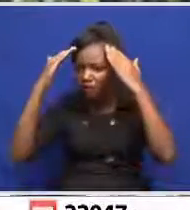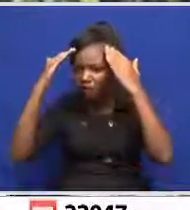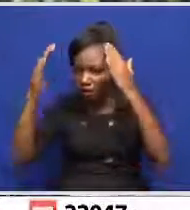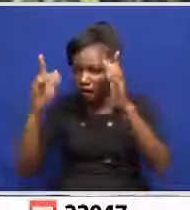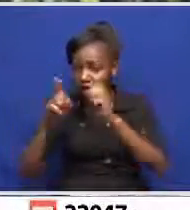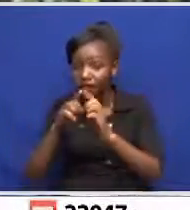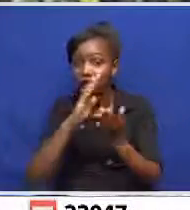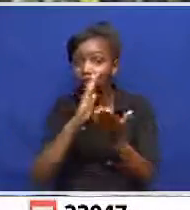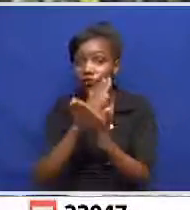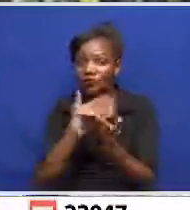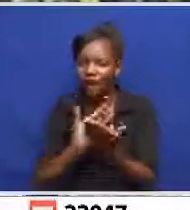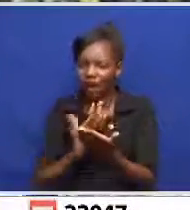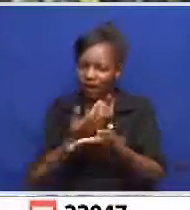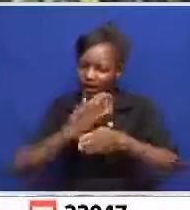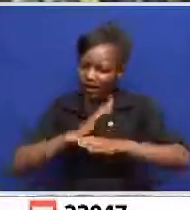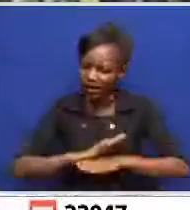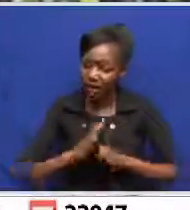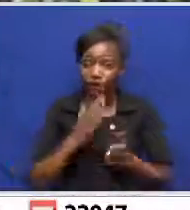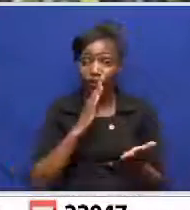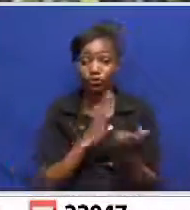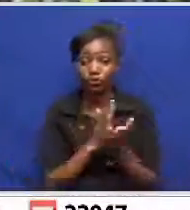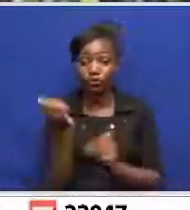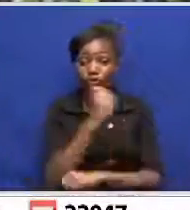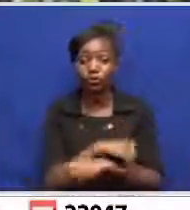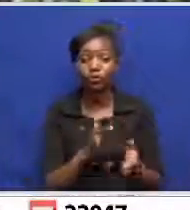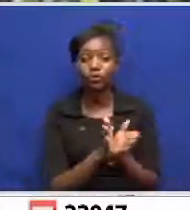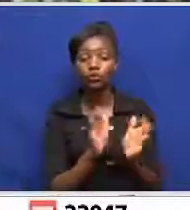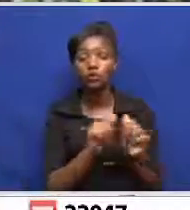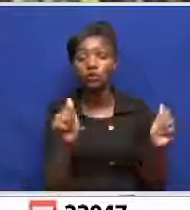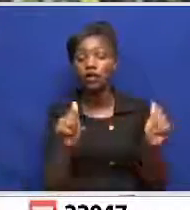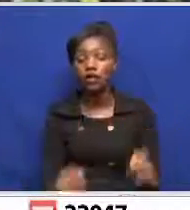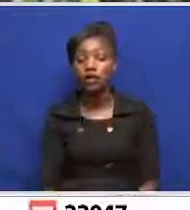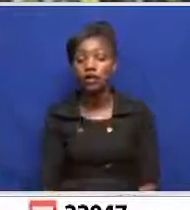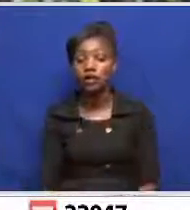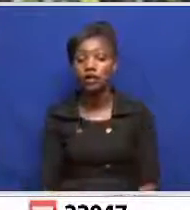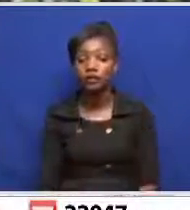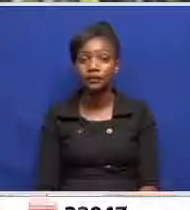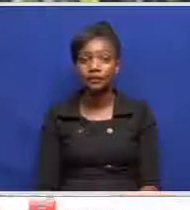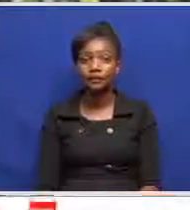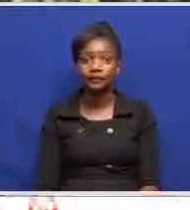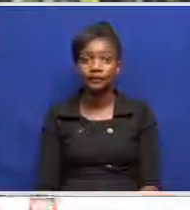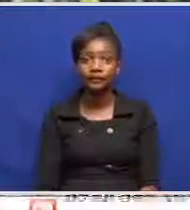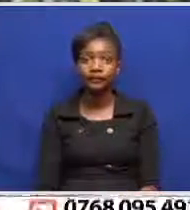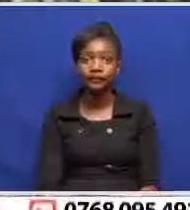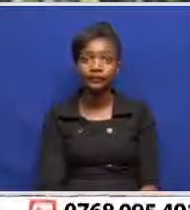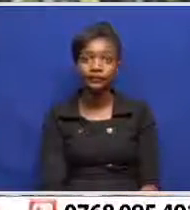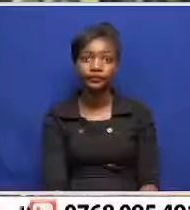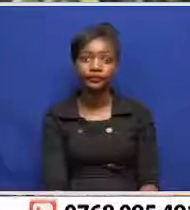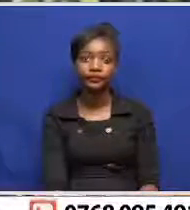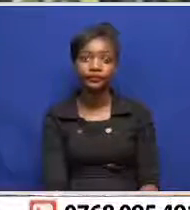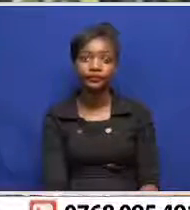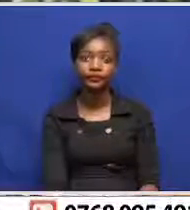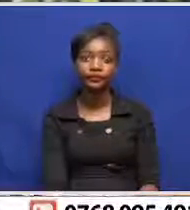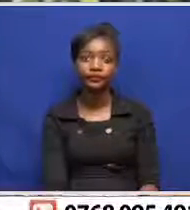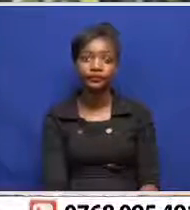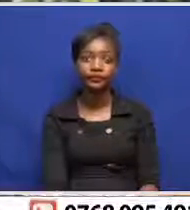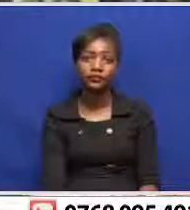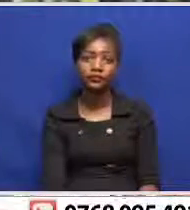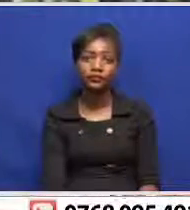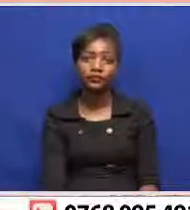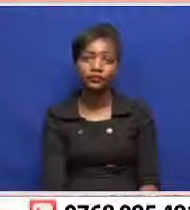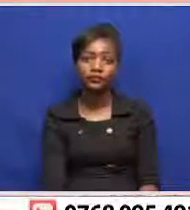fedha za kutos kisha kwamba wanafunzi wanjia masomo Yao ml kry TV 47